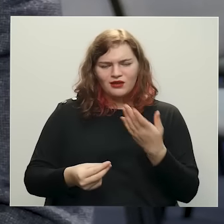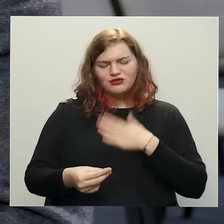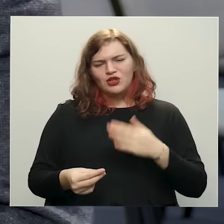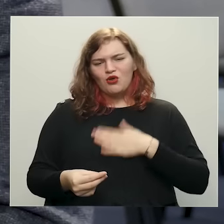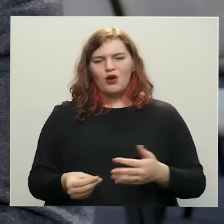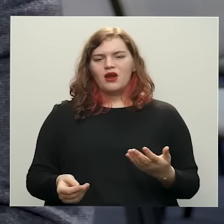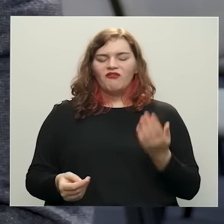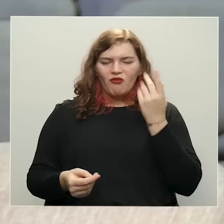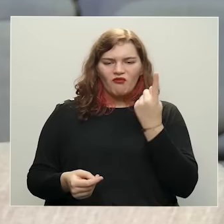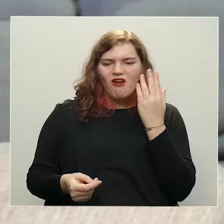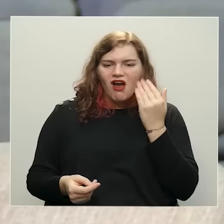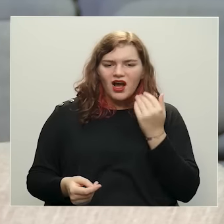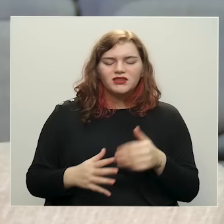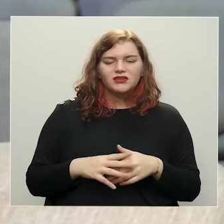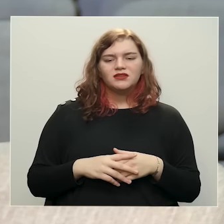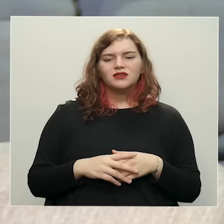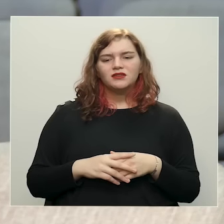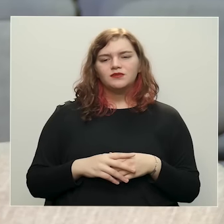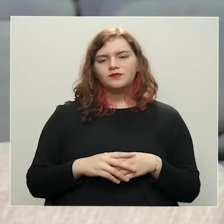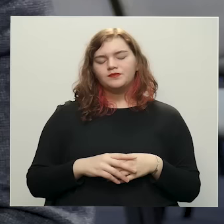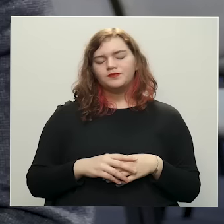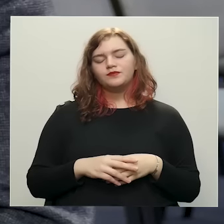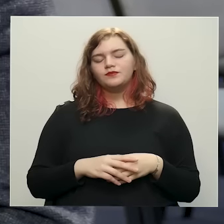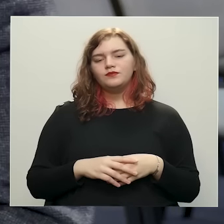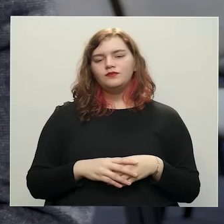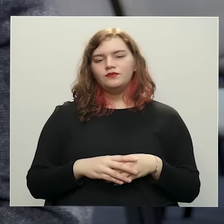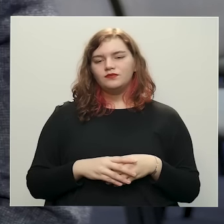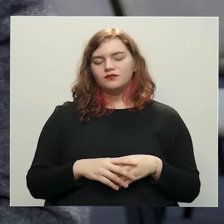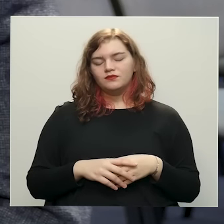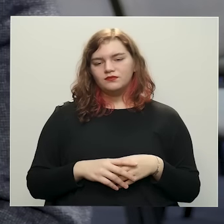ta, adică o fată. Și